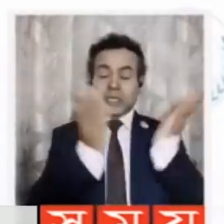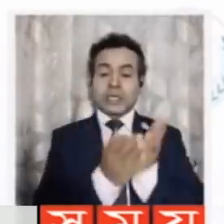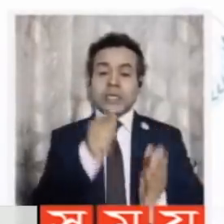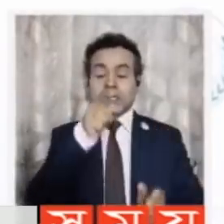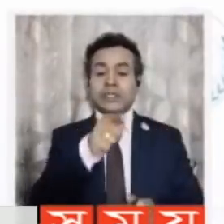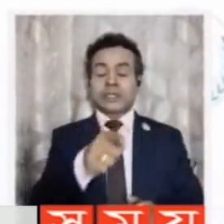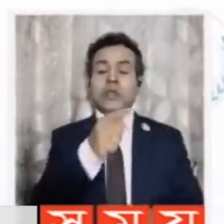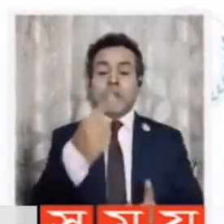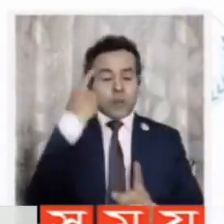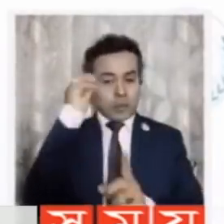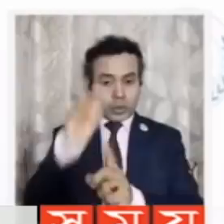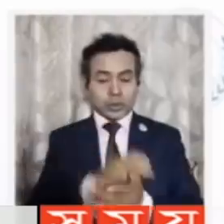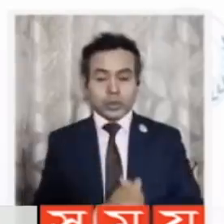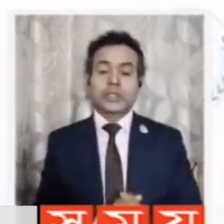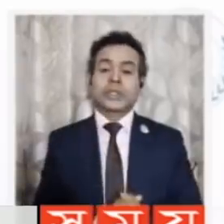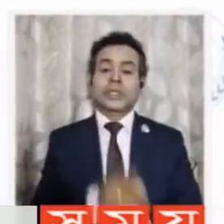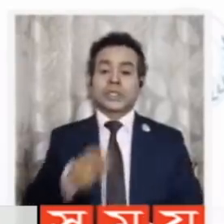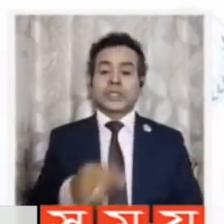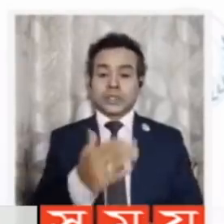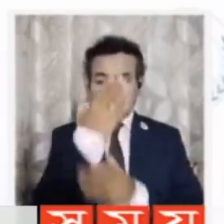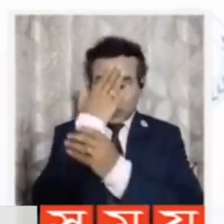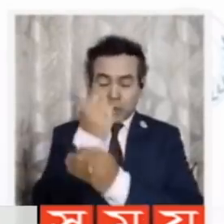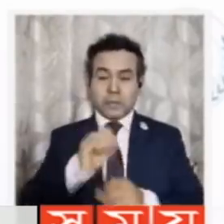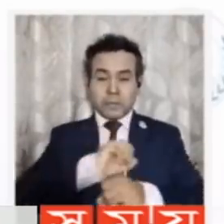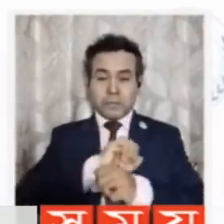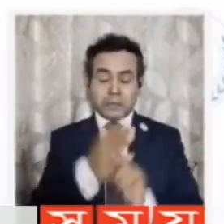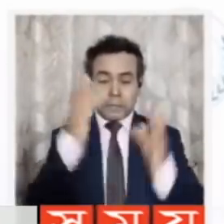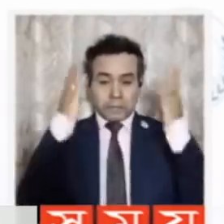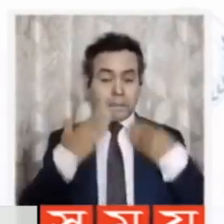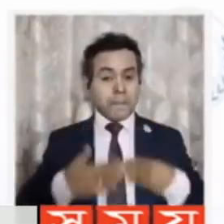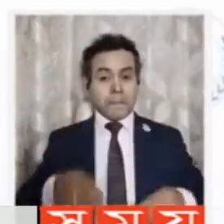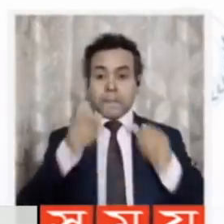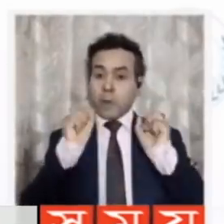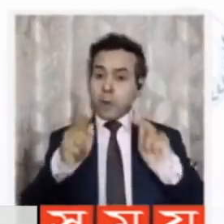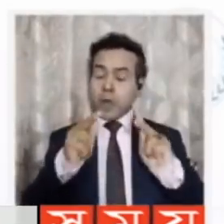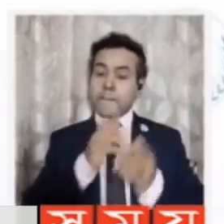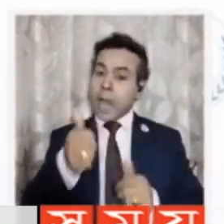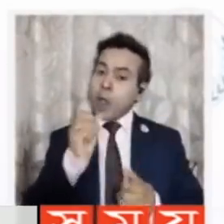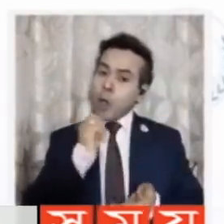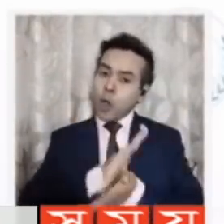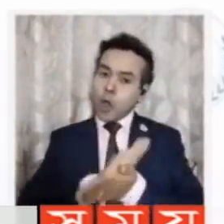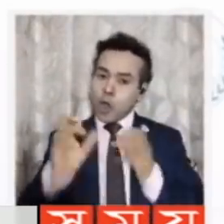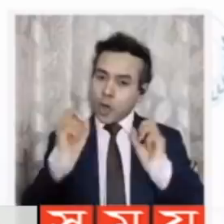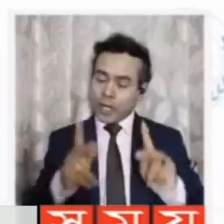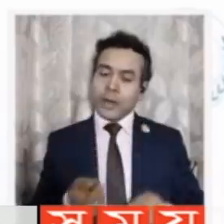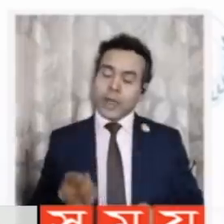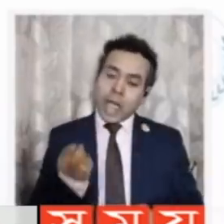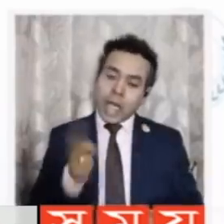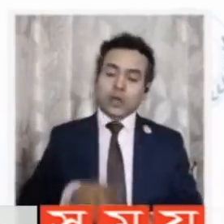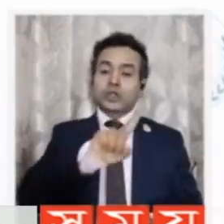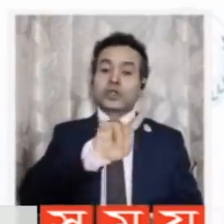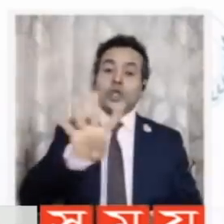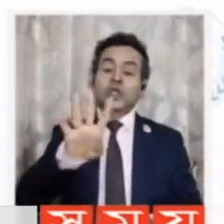বলা হচ্ছে যে লক্ষণ উপসর্গ মুক্ত হলে 14 দিন কোয়ারেন্টাইনে থেকে তারা কাজে ফিরে যেতে